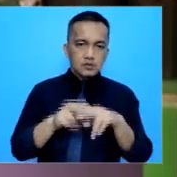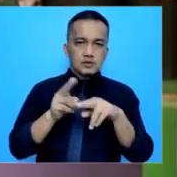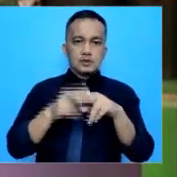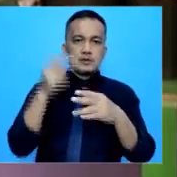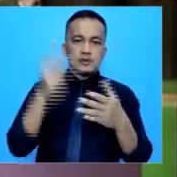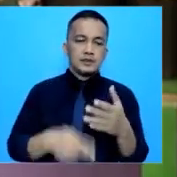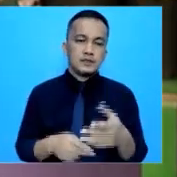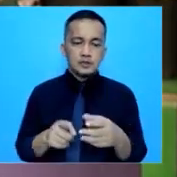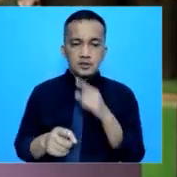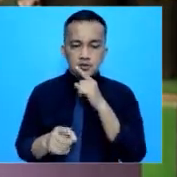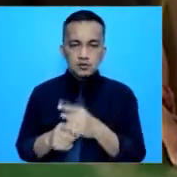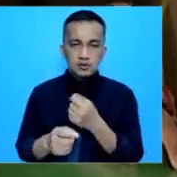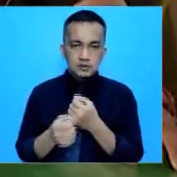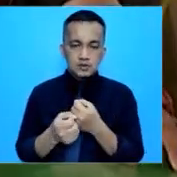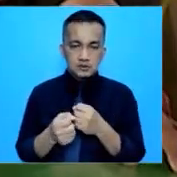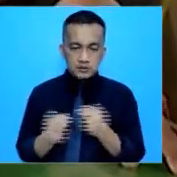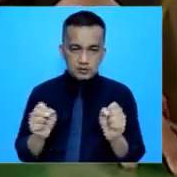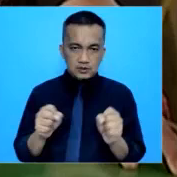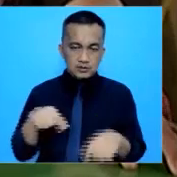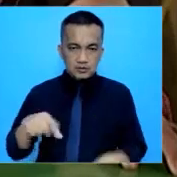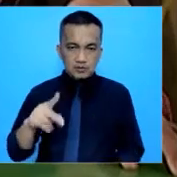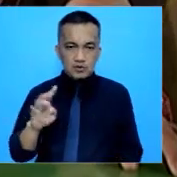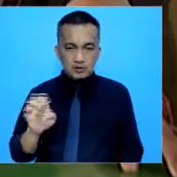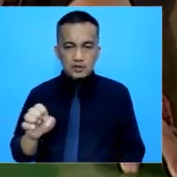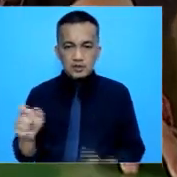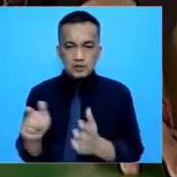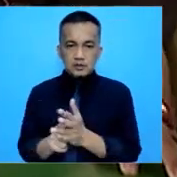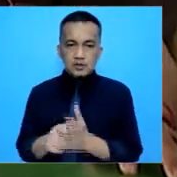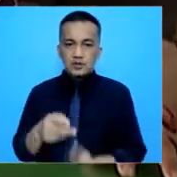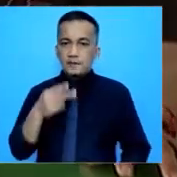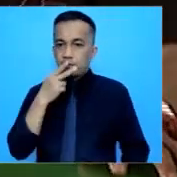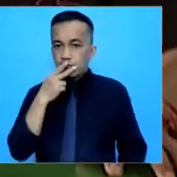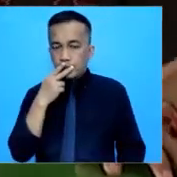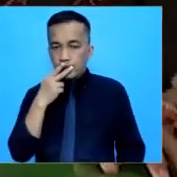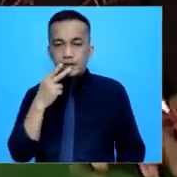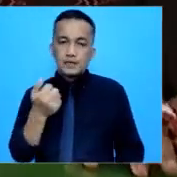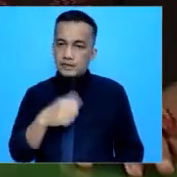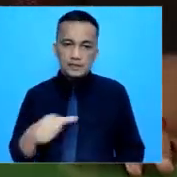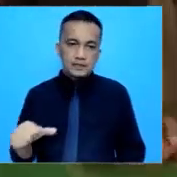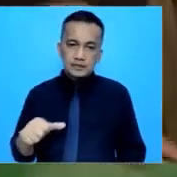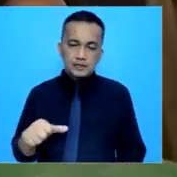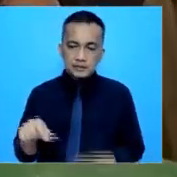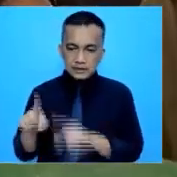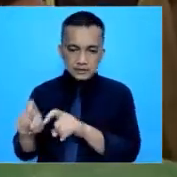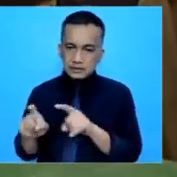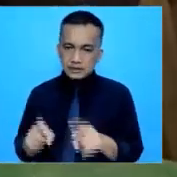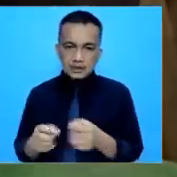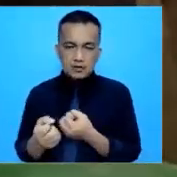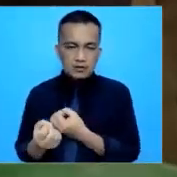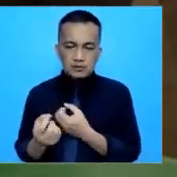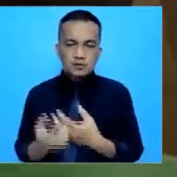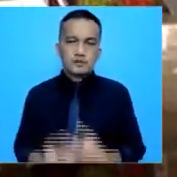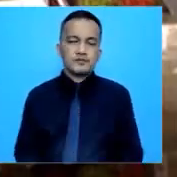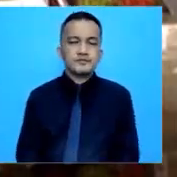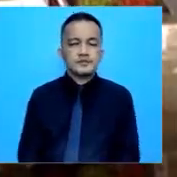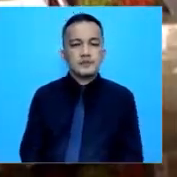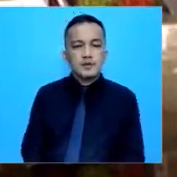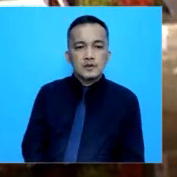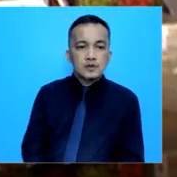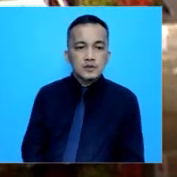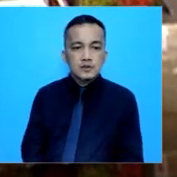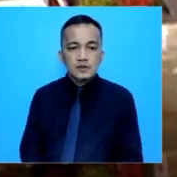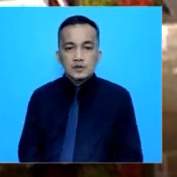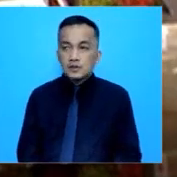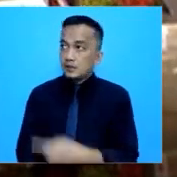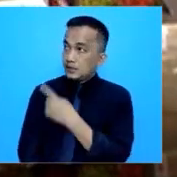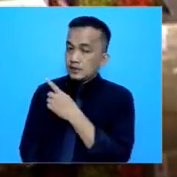ang seguridad dito sa Bocaue, ipinagbabawal ang paninigarilyo at anumang uri ng testing ng mga paputok. Yung iba po, yung mga aerial po na